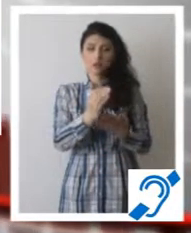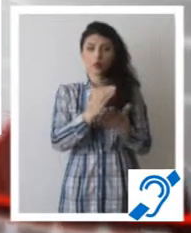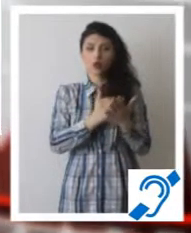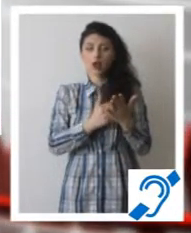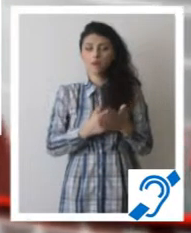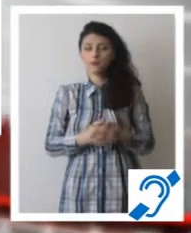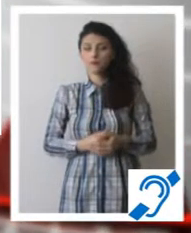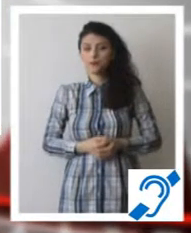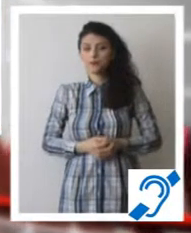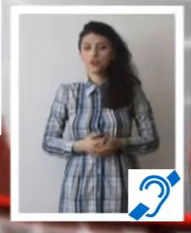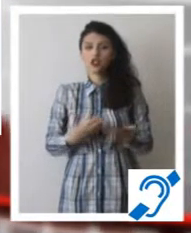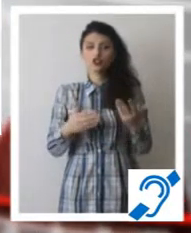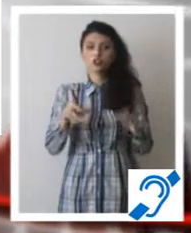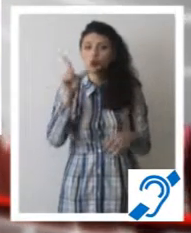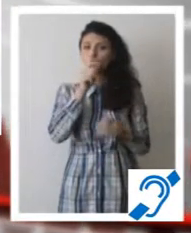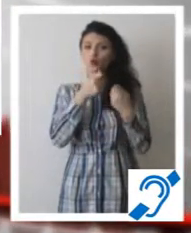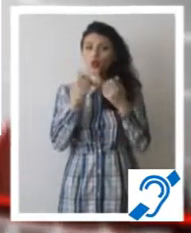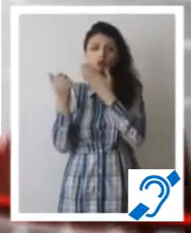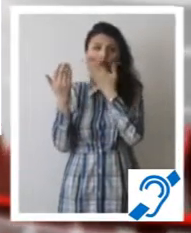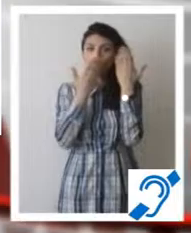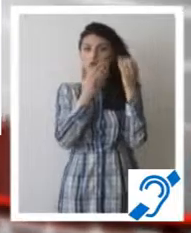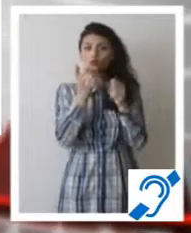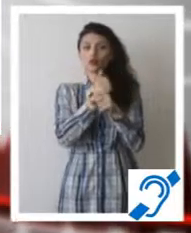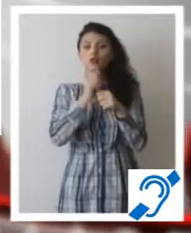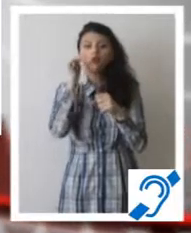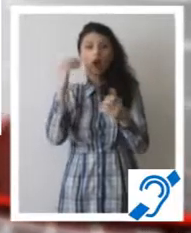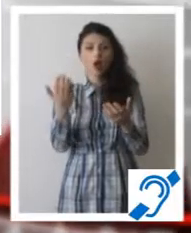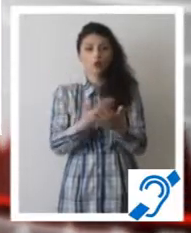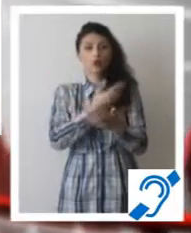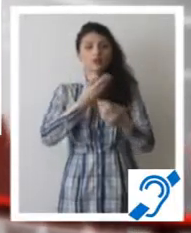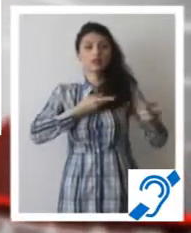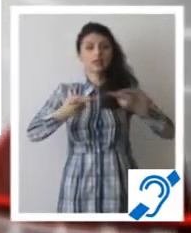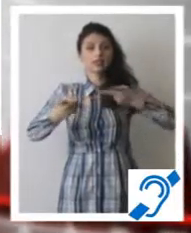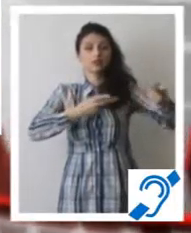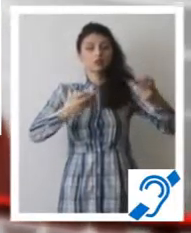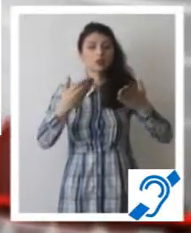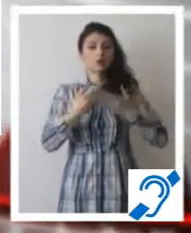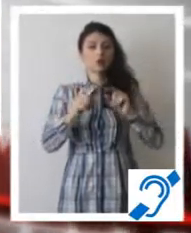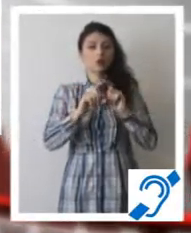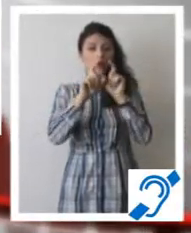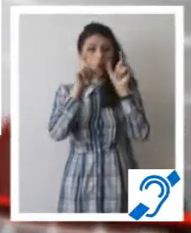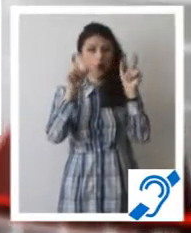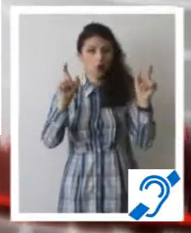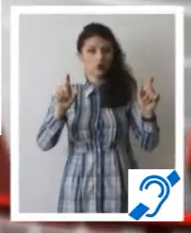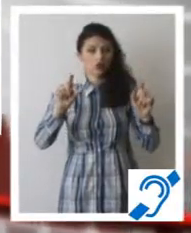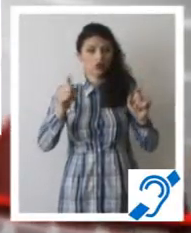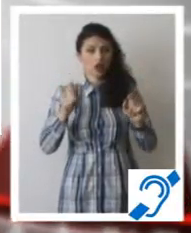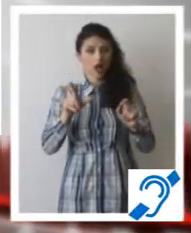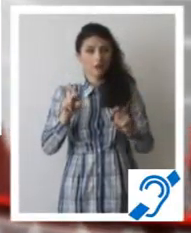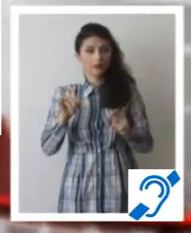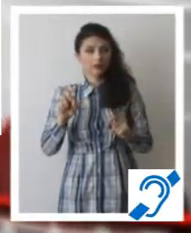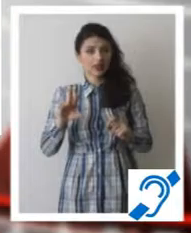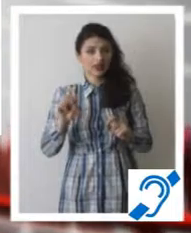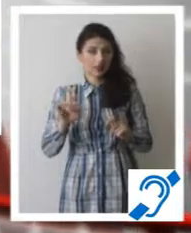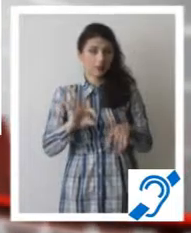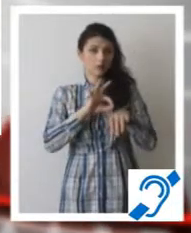program. Începând de luni, în toate școlile din Argeș a fost reluată distribuția de produse lactate în cadrul programului guvernamental Cornul și